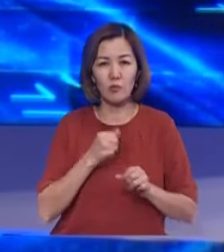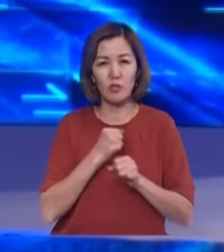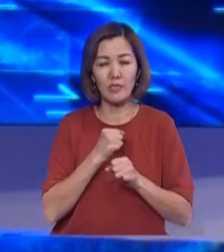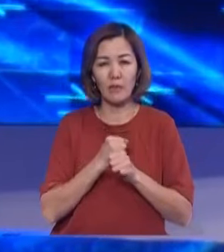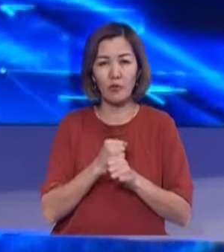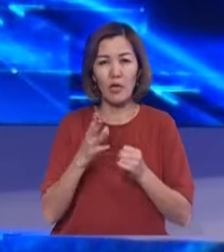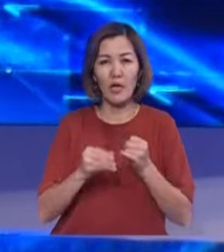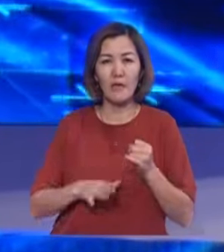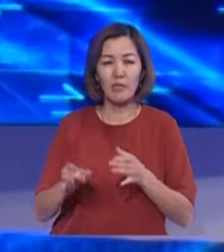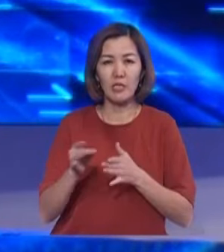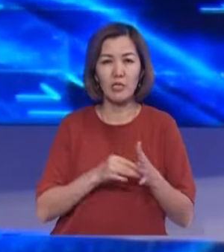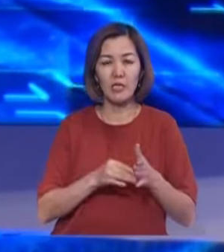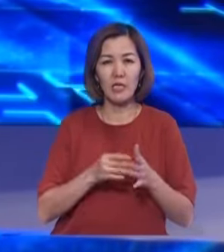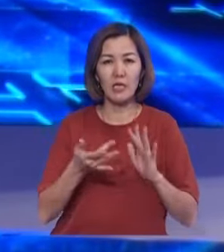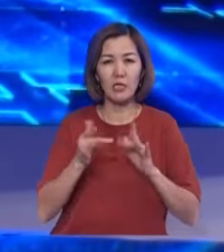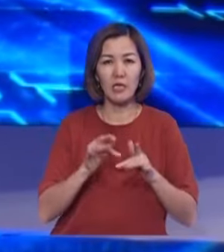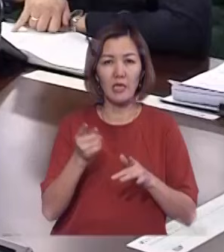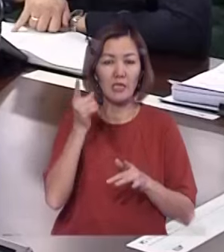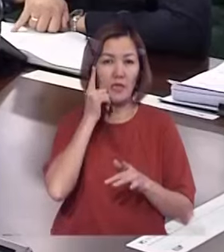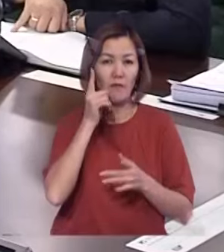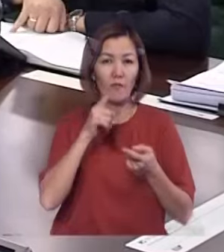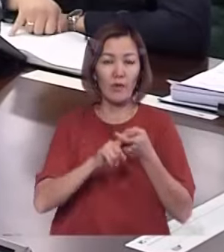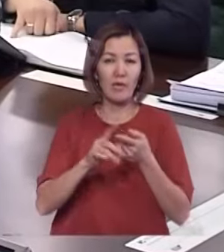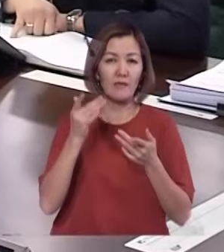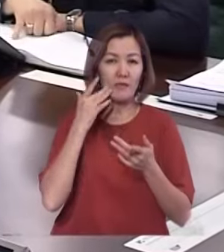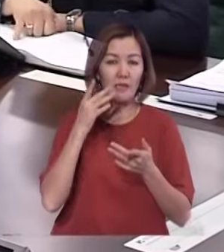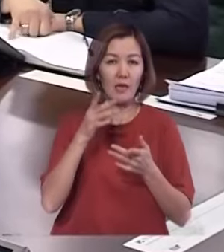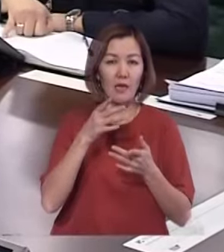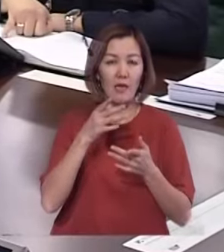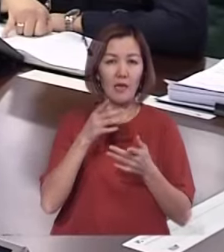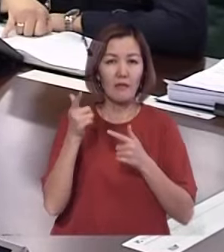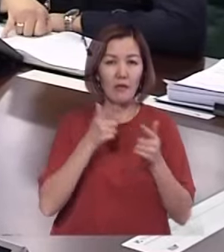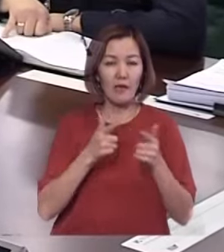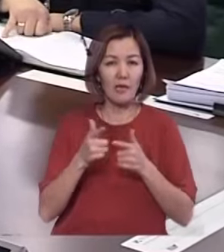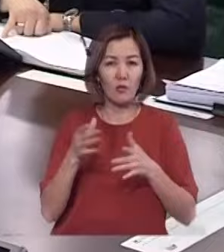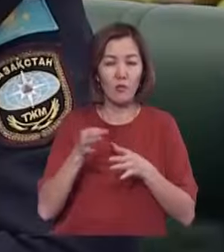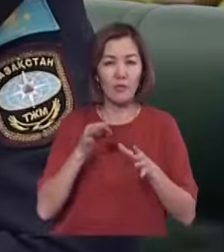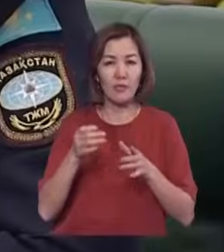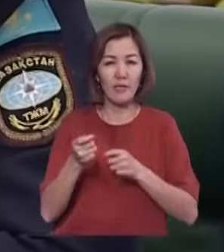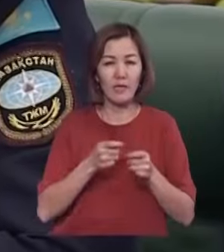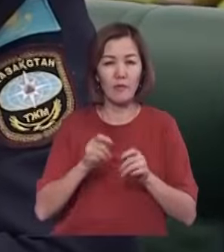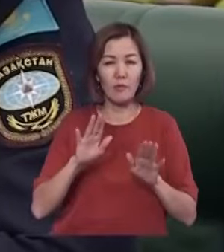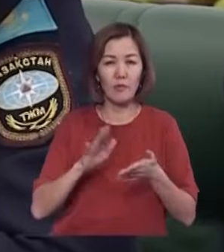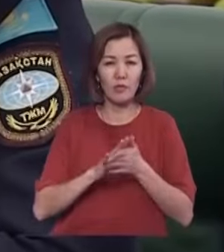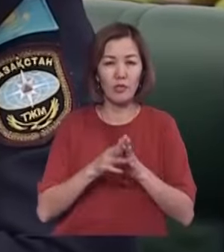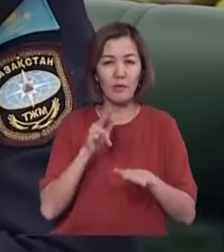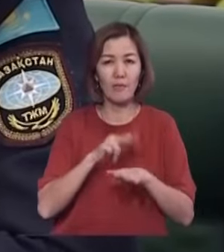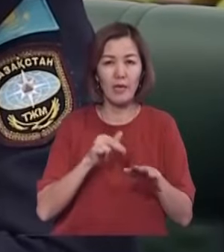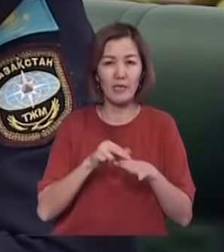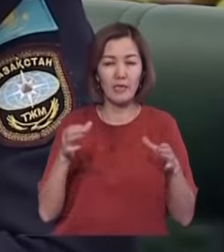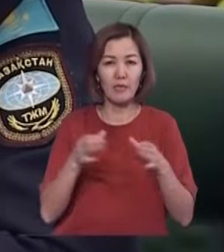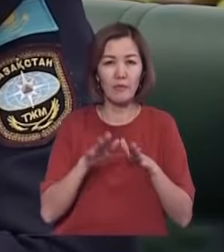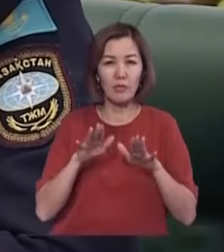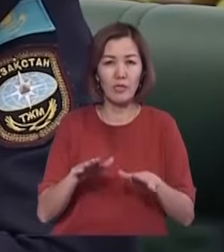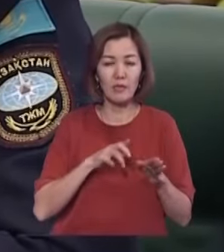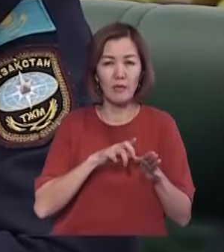жұмыс жасап тұр. Аймақта жедел желі, телефон байланыс үздіксіз. Облыс әкімі төтенше жағдайлар, полиция департаменті, жергілікті мемлекеттік